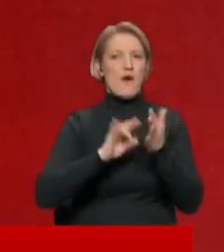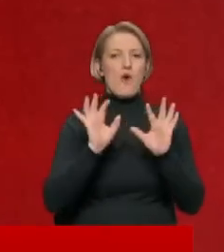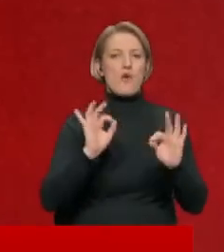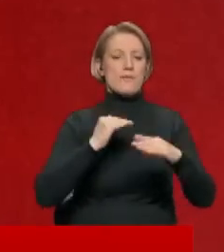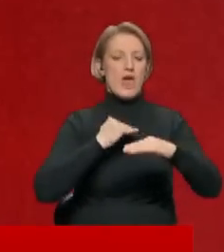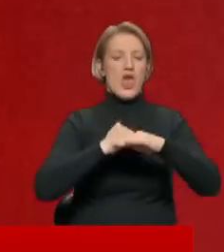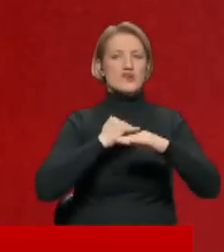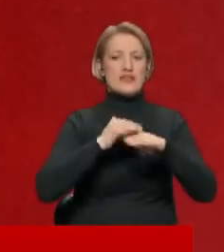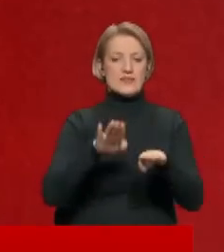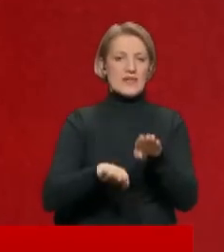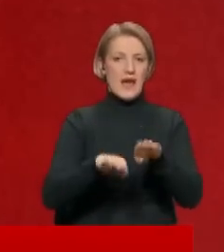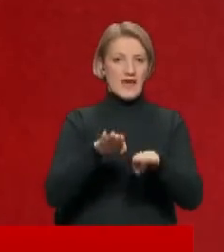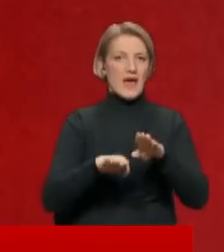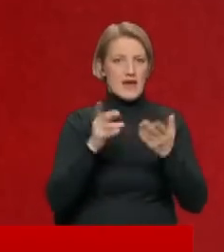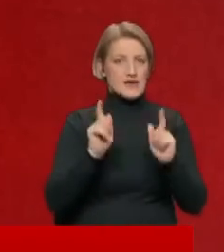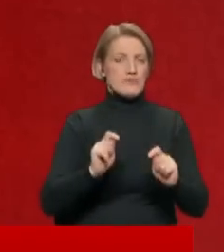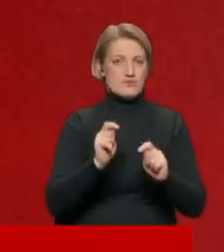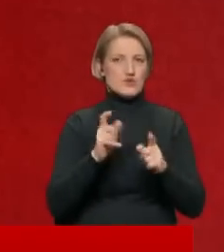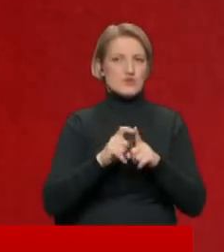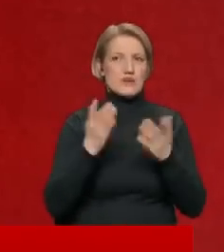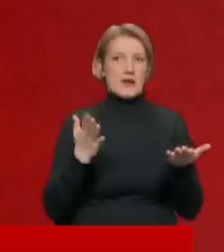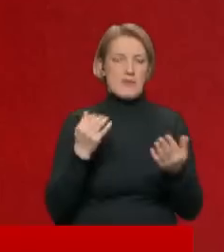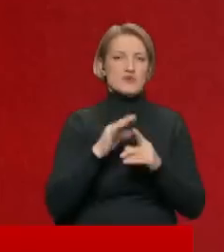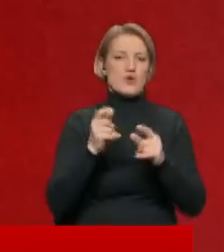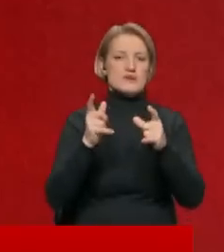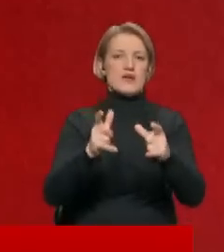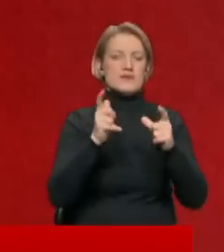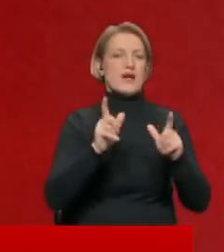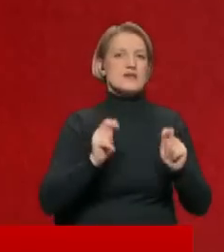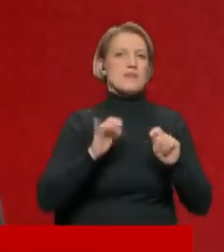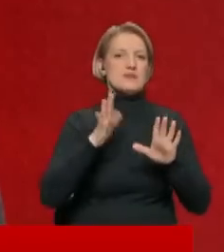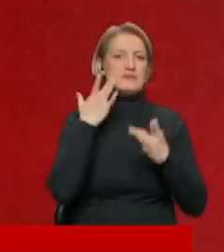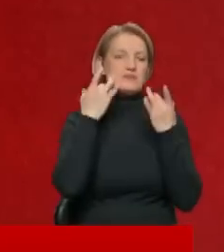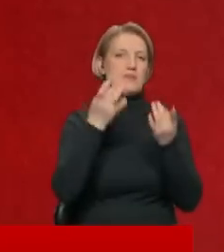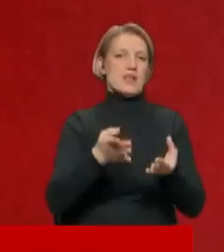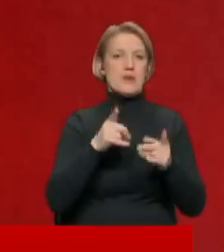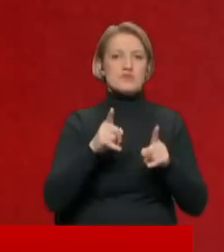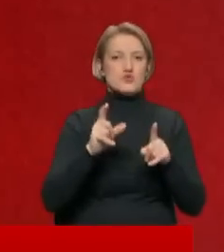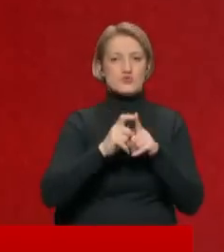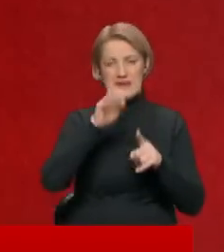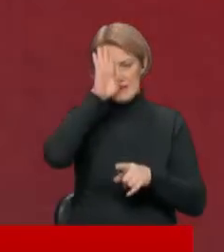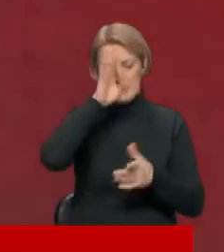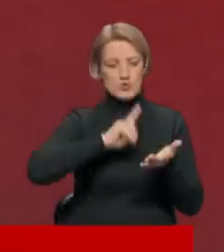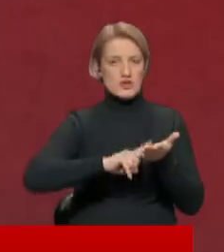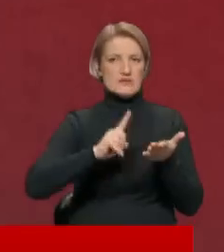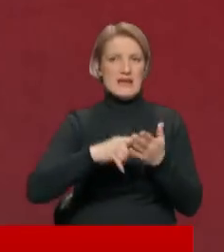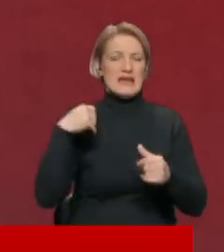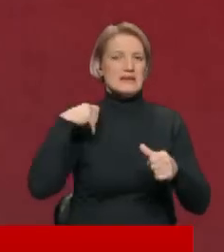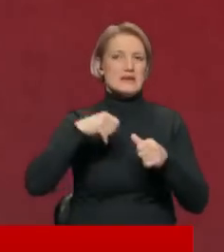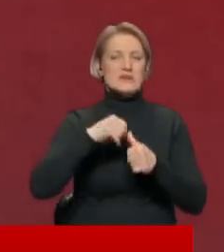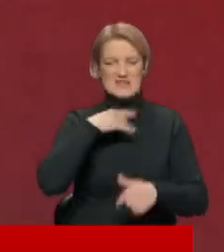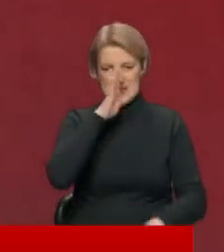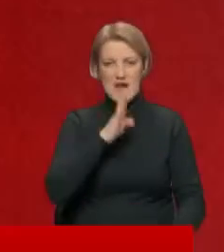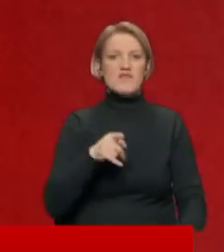eşitliği dengeyi sağlayabilmiş durumdayız ama pek çok sahada sağlayamadığımız ortada bu durumda İstanbul sözleşmesi yeniden